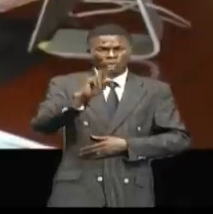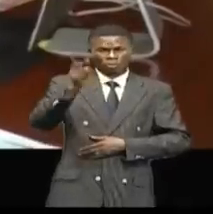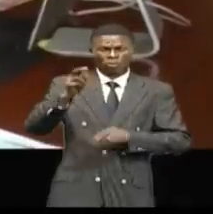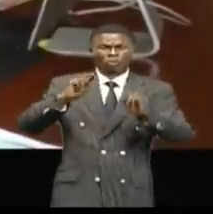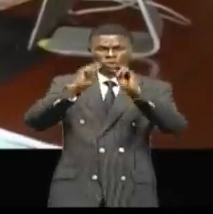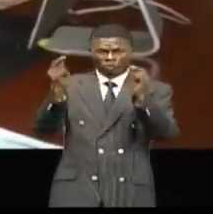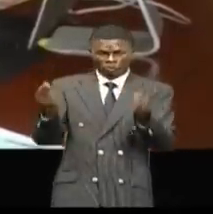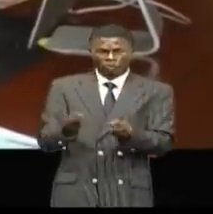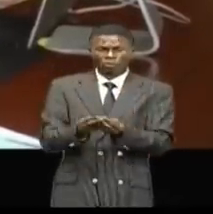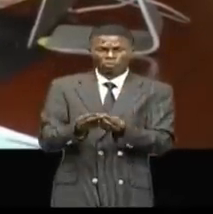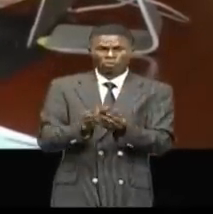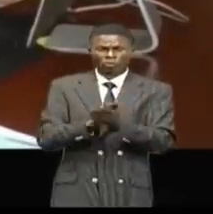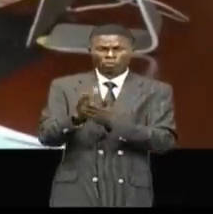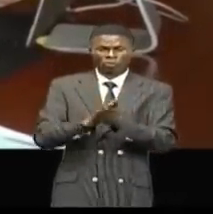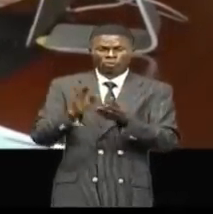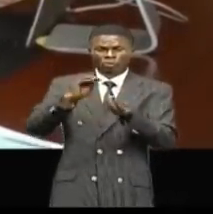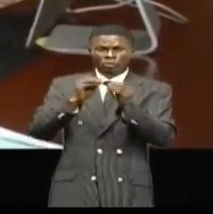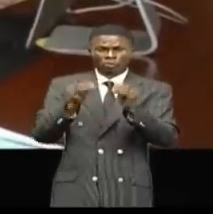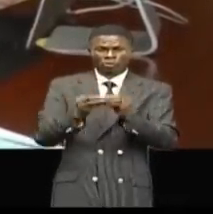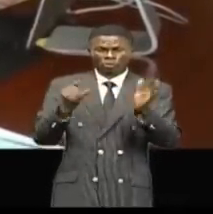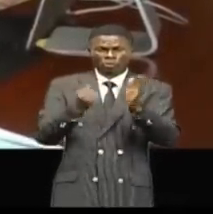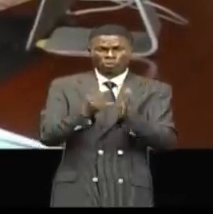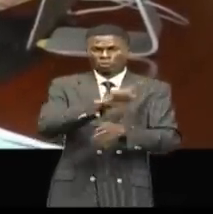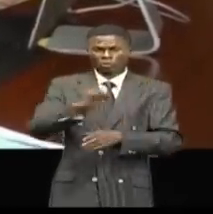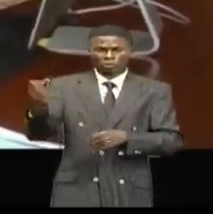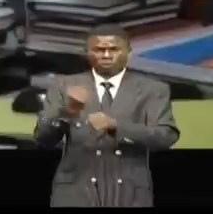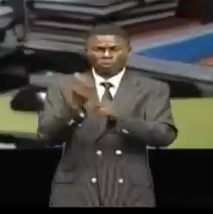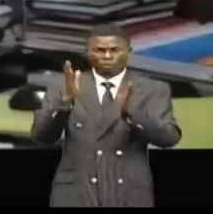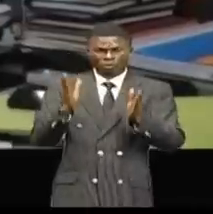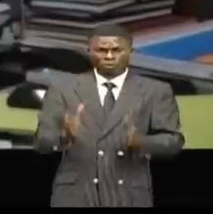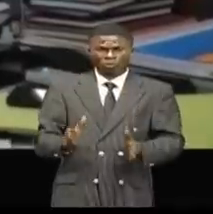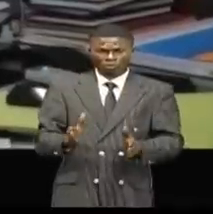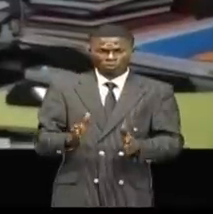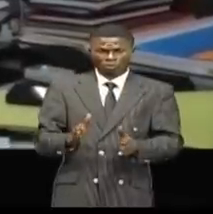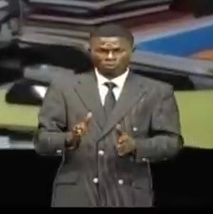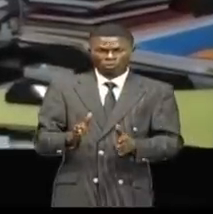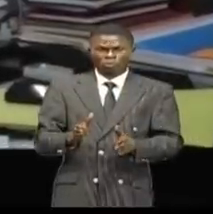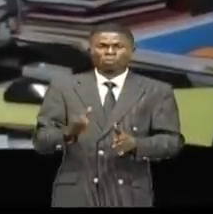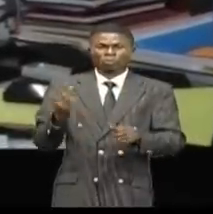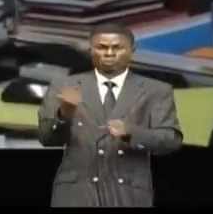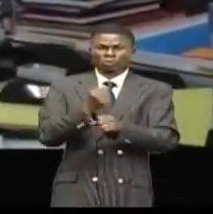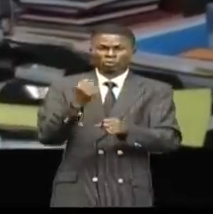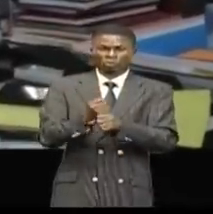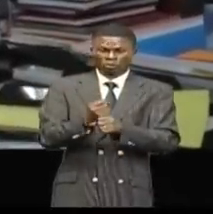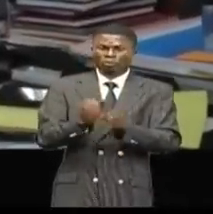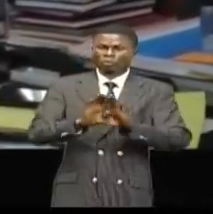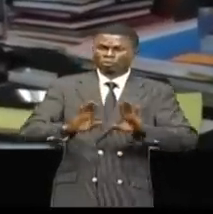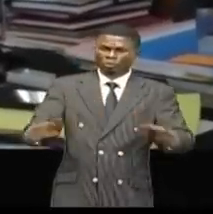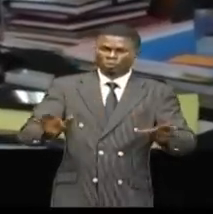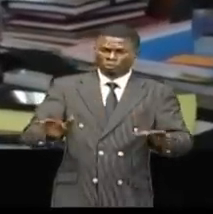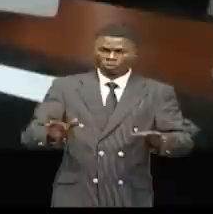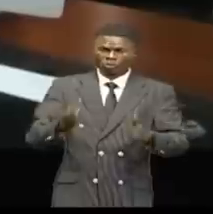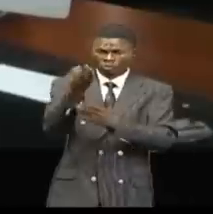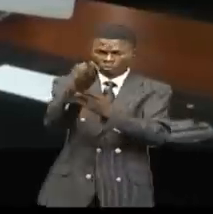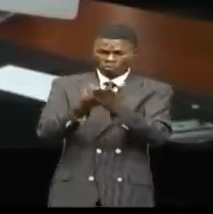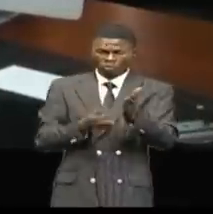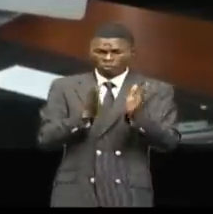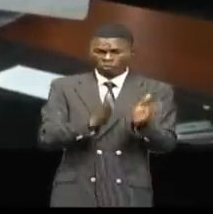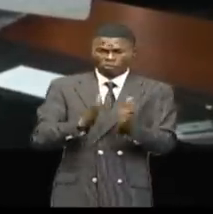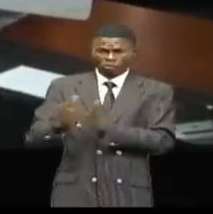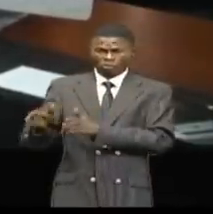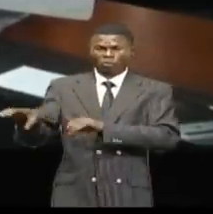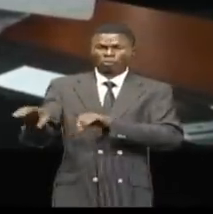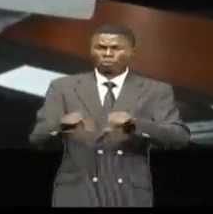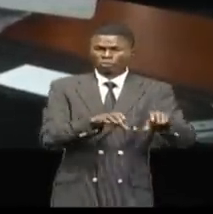vague concerne un effectif de 6 000 agents éligibles dont les travaux de fiabilisation des listes et des préparations des